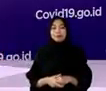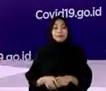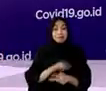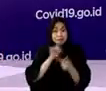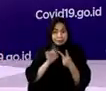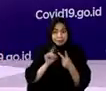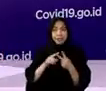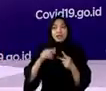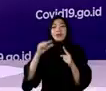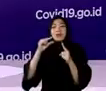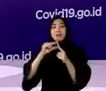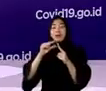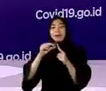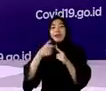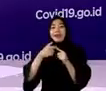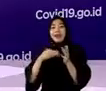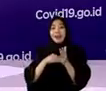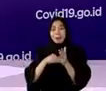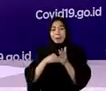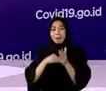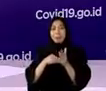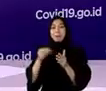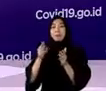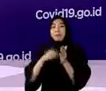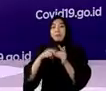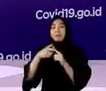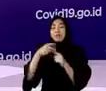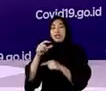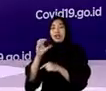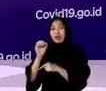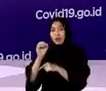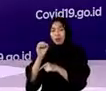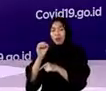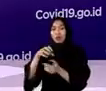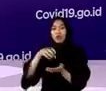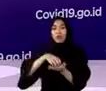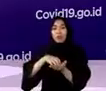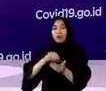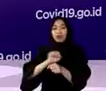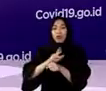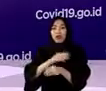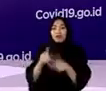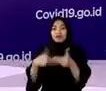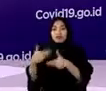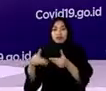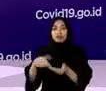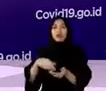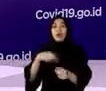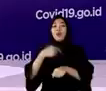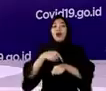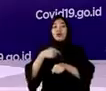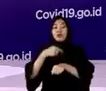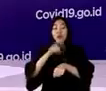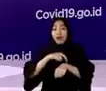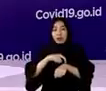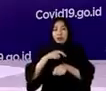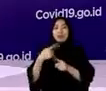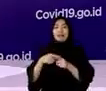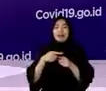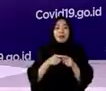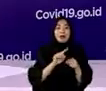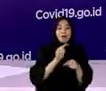masa pemberlakuan PPKM Mikro dan Posko Penanganan COVID-19 terhitung dari tanggal